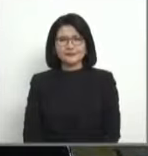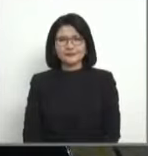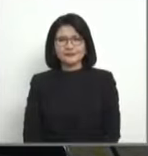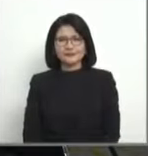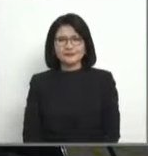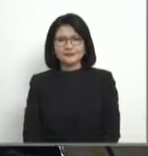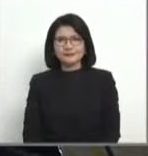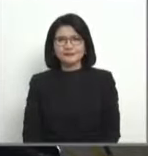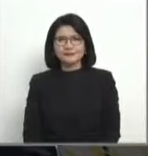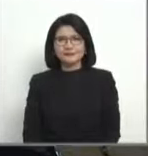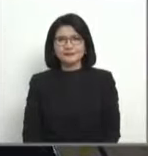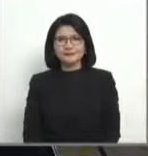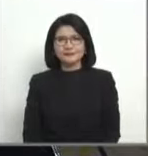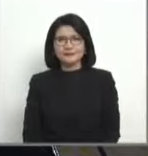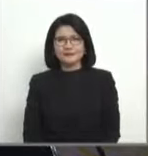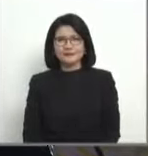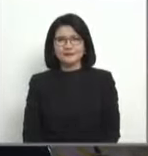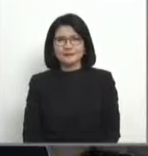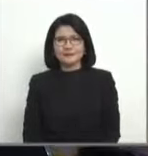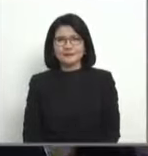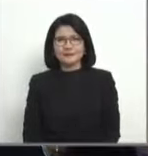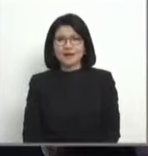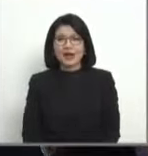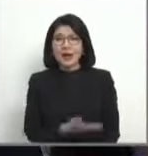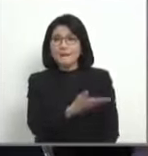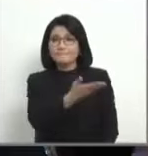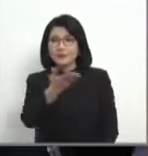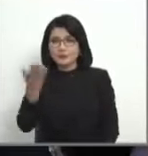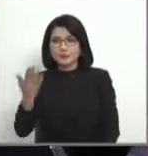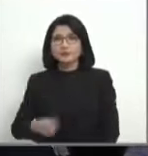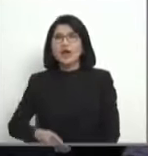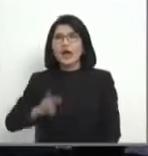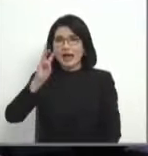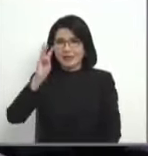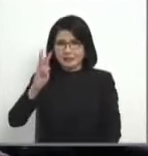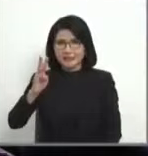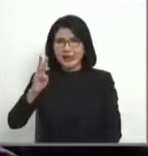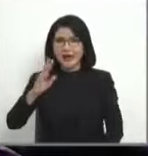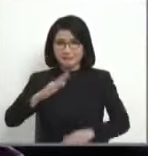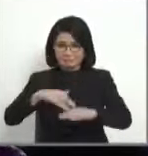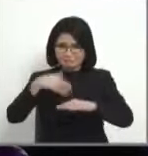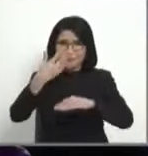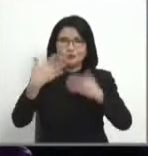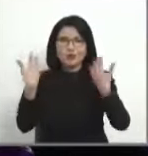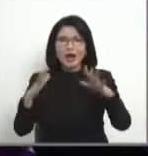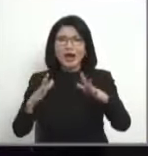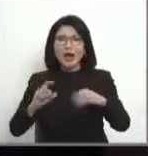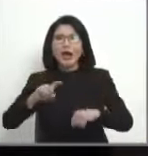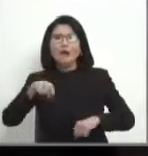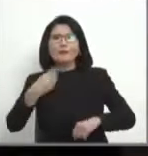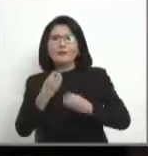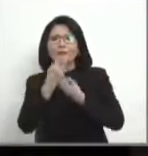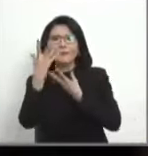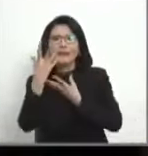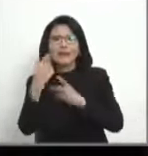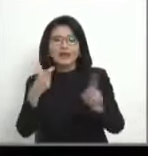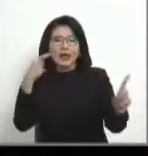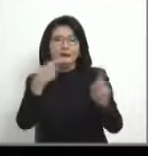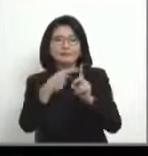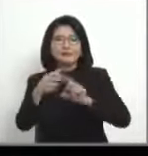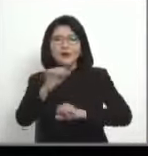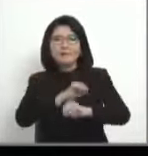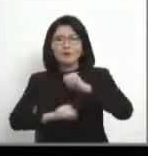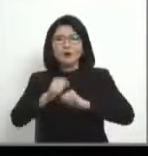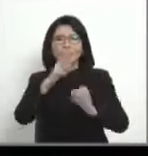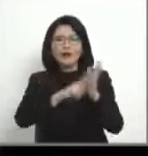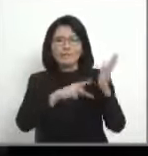Okay. Ya, baik. Bapak Ibu dan juga hadirin, sudah ada tiga fase yang kita lewati. Mulai dari menyampaikan visi, misi, dan program